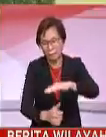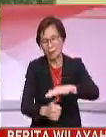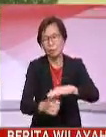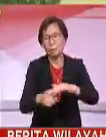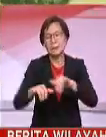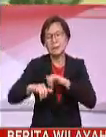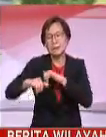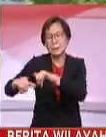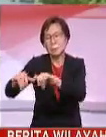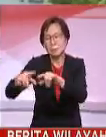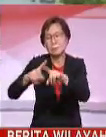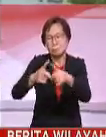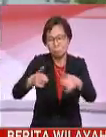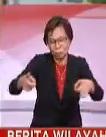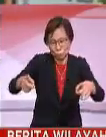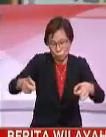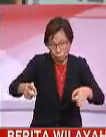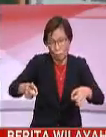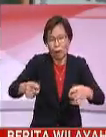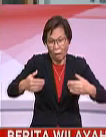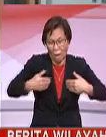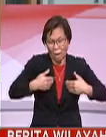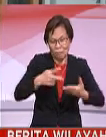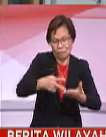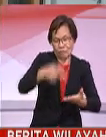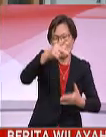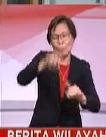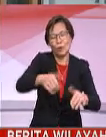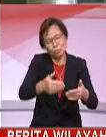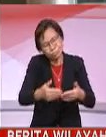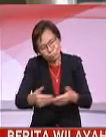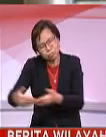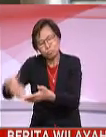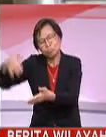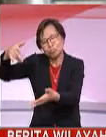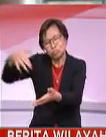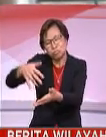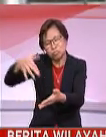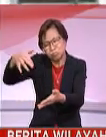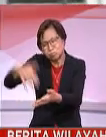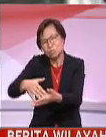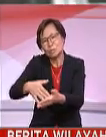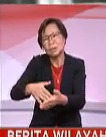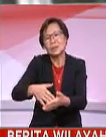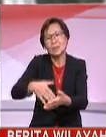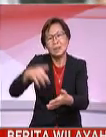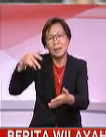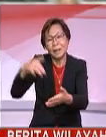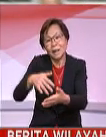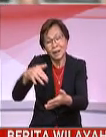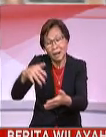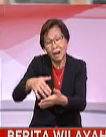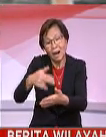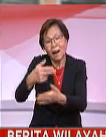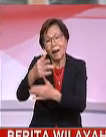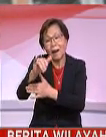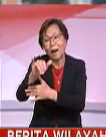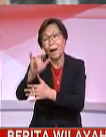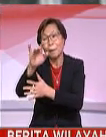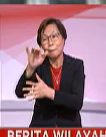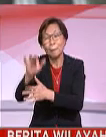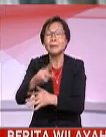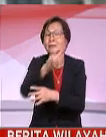dan diploma yang sedia ada di kampus boleh meneruskan pembelajaran secara hybrid. Sebarang pertanyaan